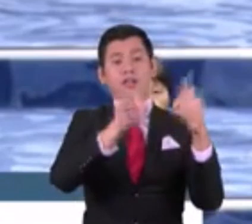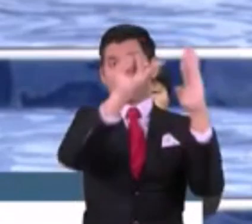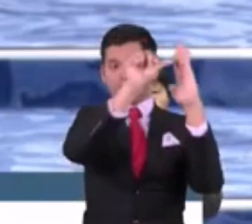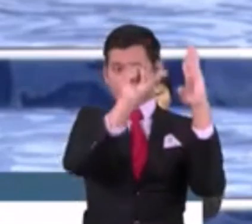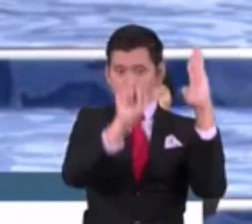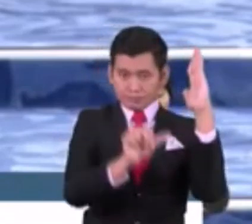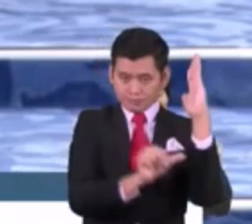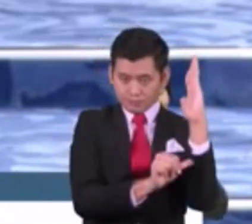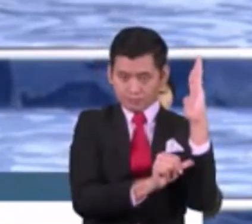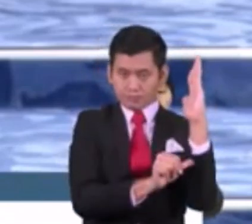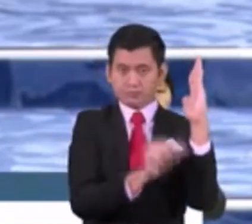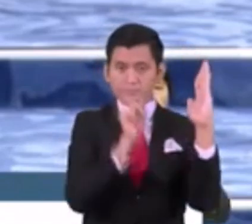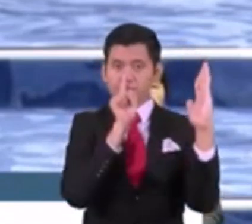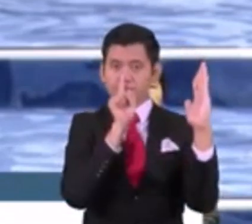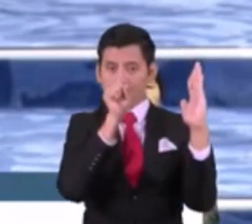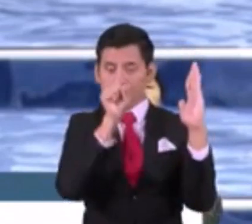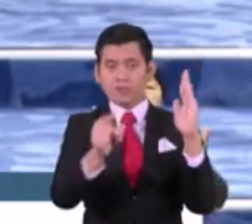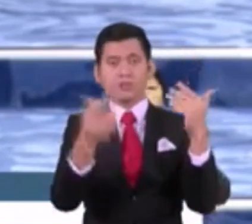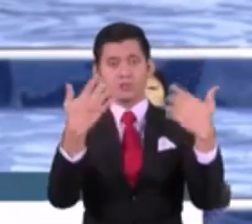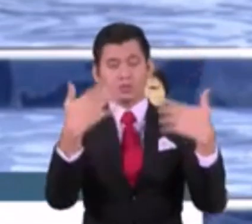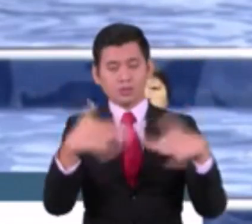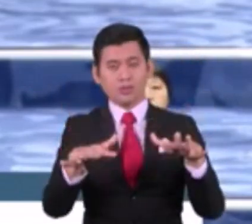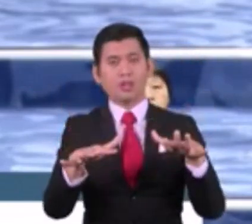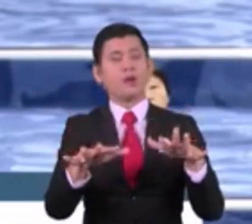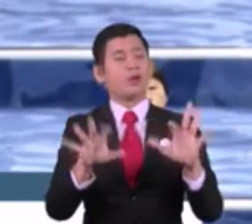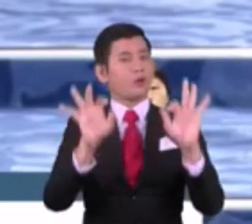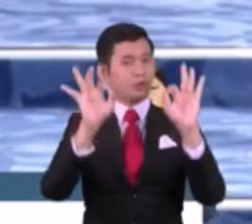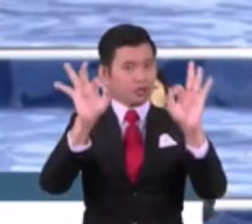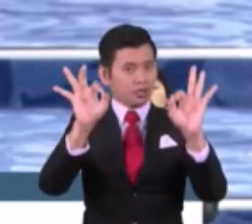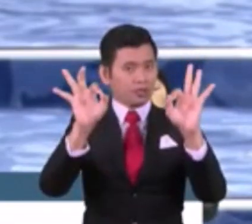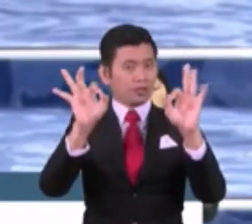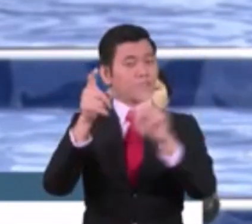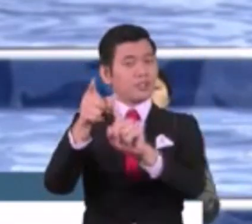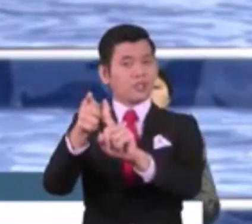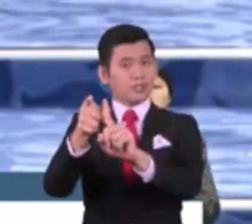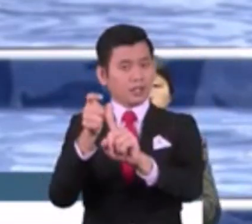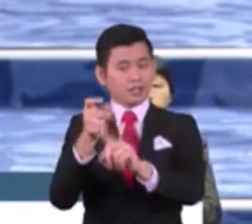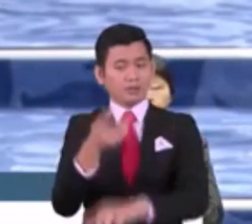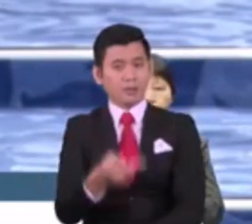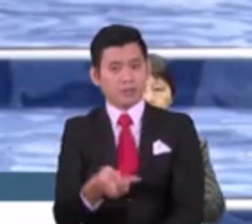tersebut dianggap sudah memadai dalam